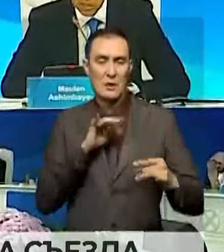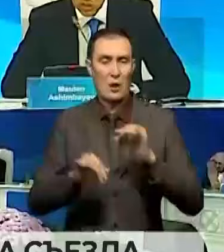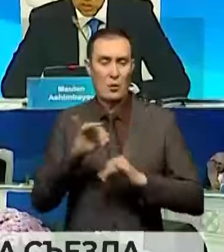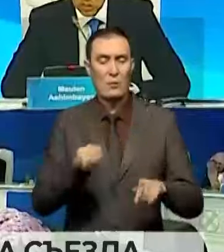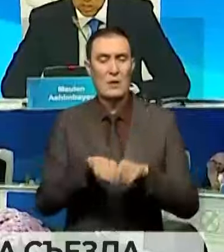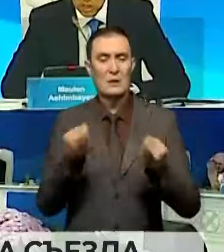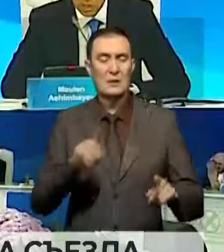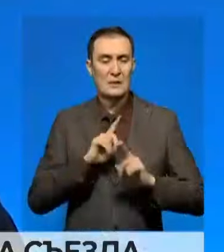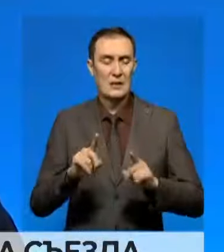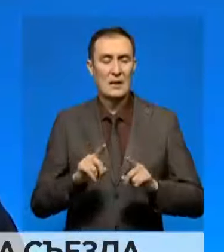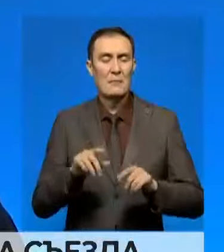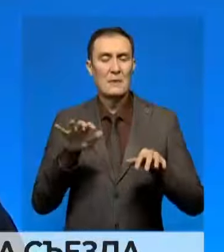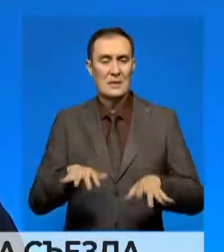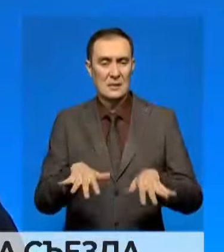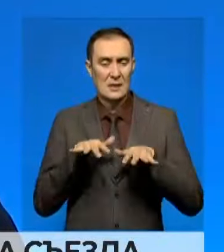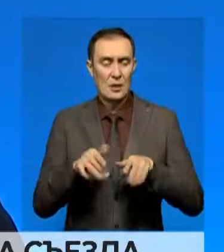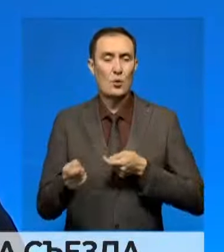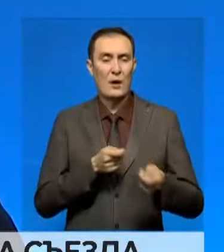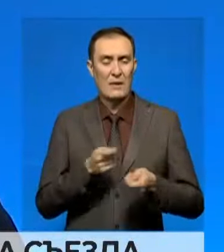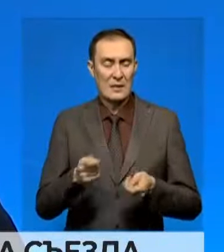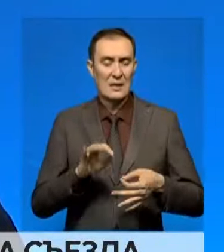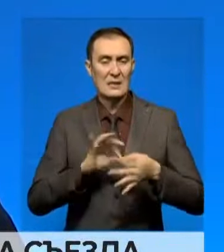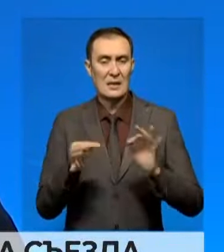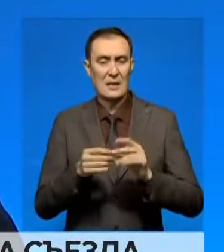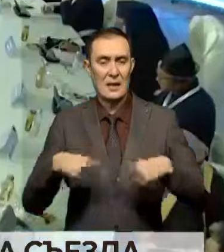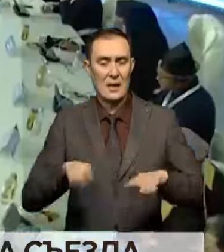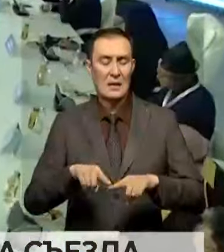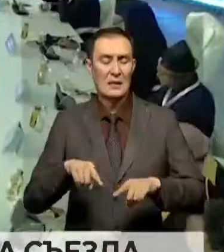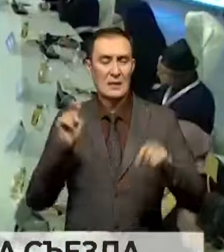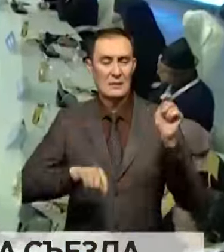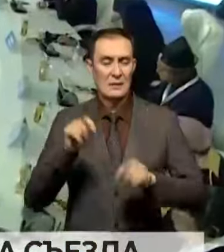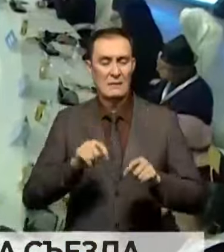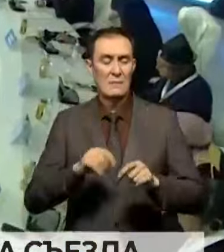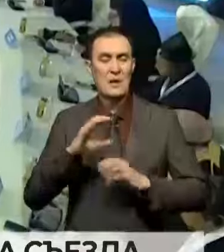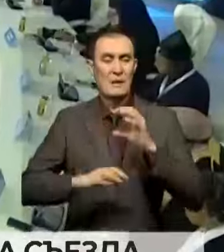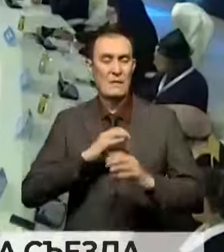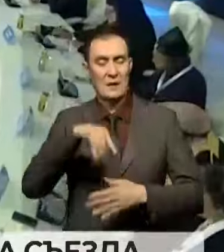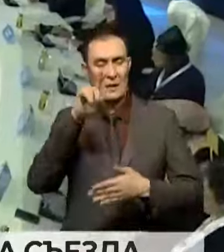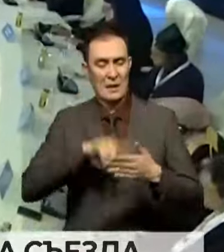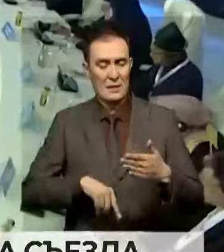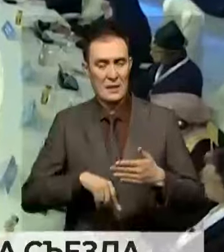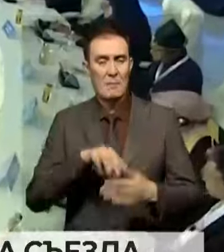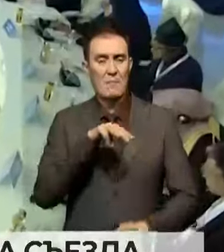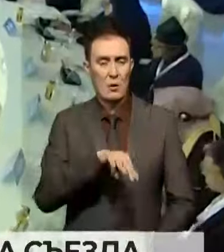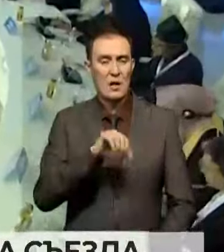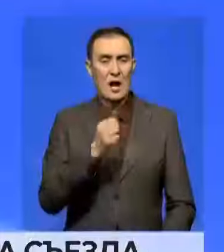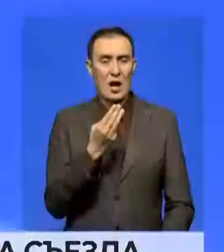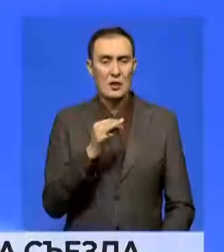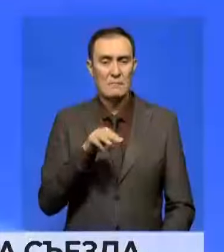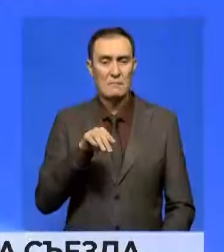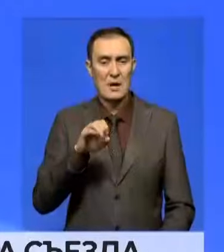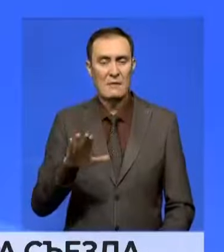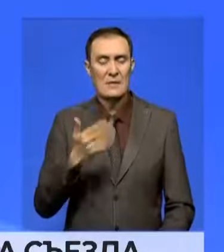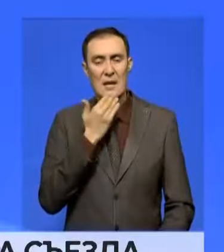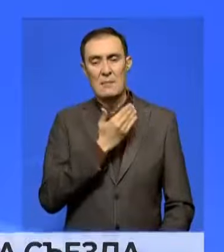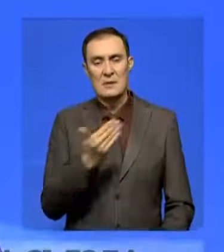заседание председатель Сената парламента, он же руководитель секретариата съезда лидеров мировых и традиционных религий Улена Шимбаев. За